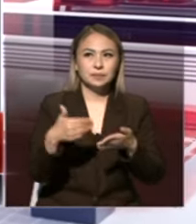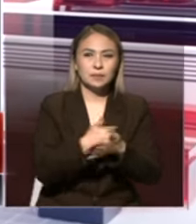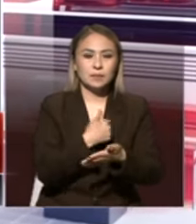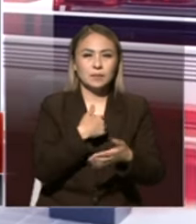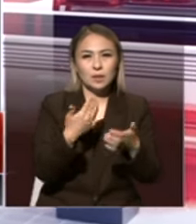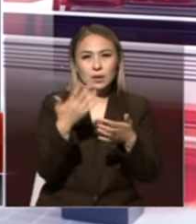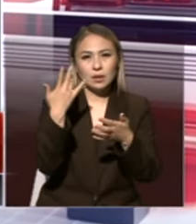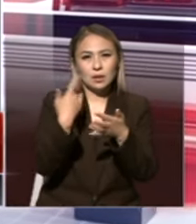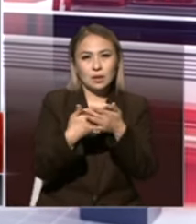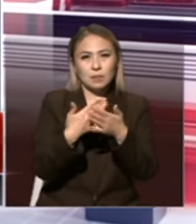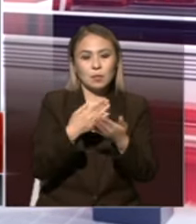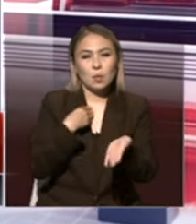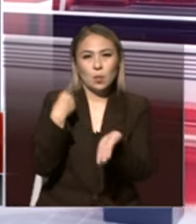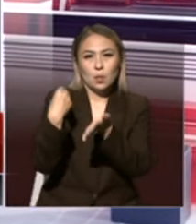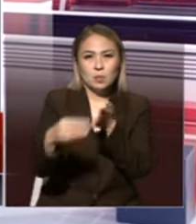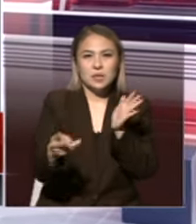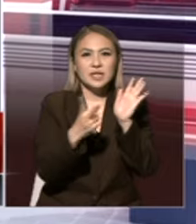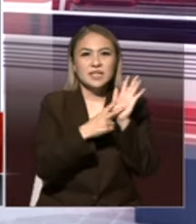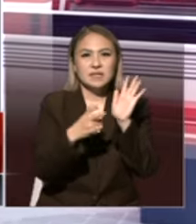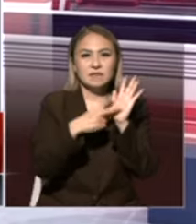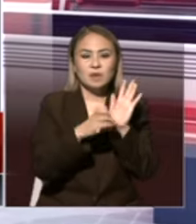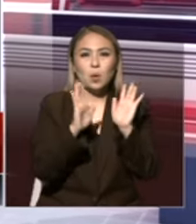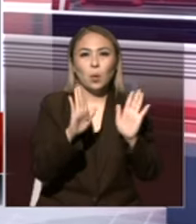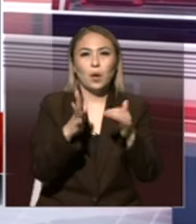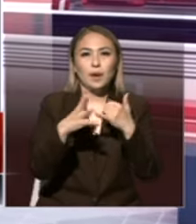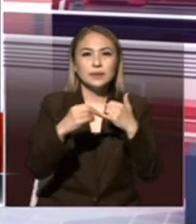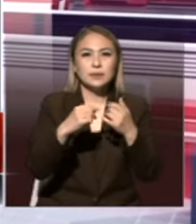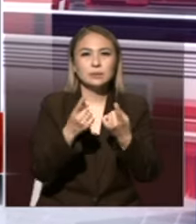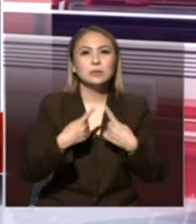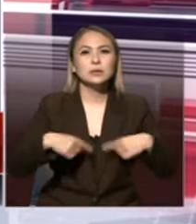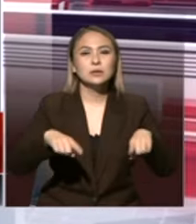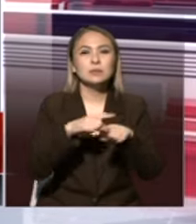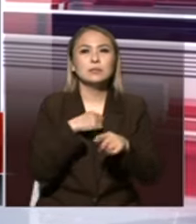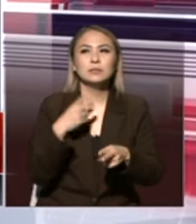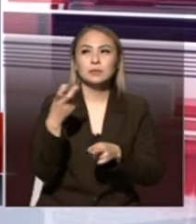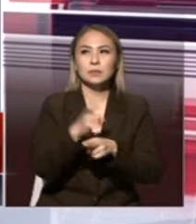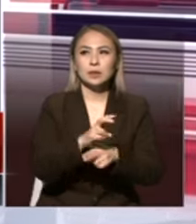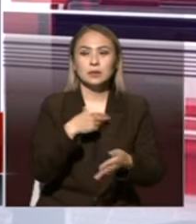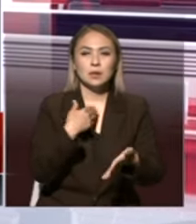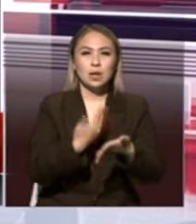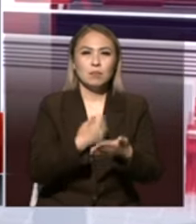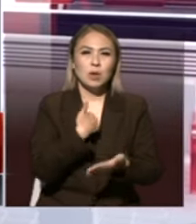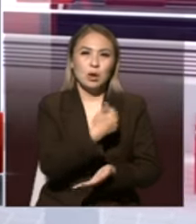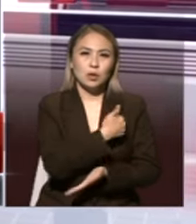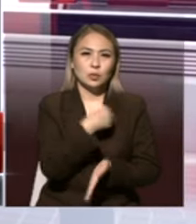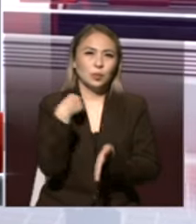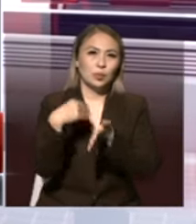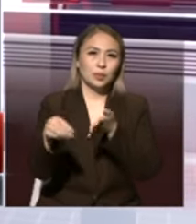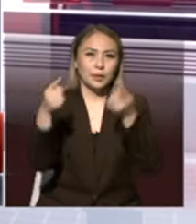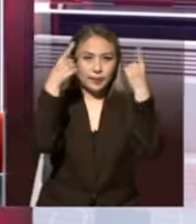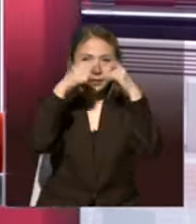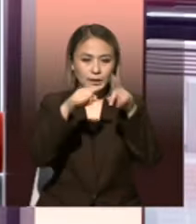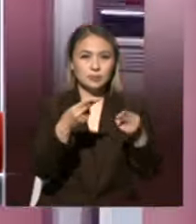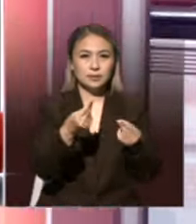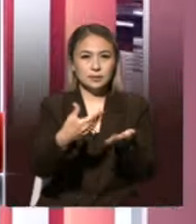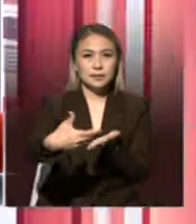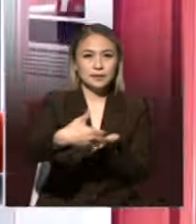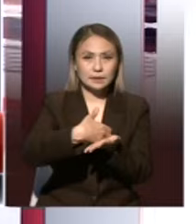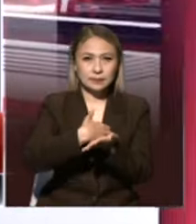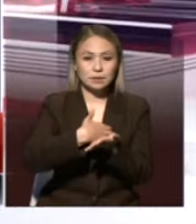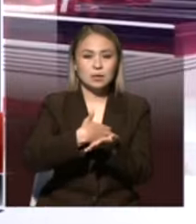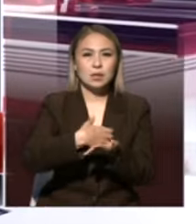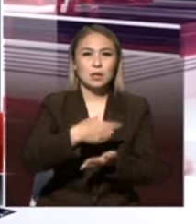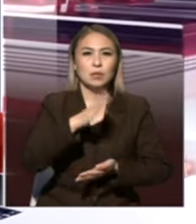деймін. Менде 700 гектар ғана жер бар. Енді оларға айтамын, мекешіктер, осылай-осылай мен комбайн алғым келеді, маған беріңдер деп. Олар